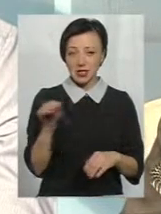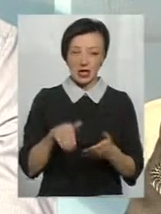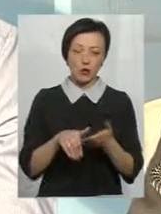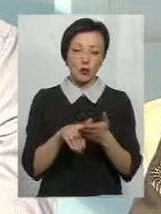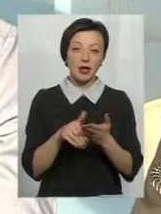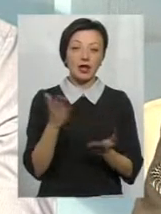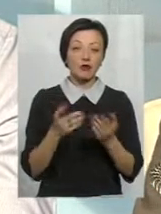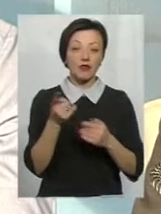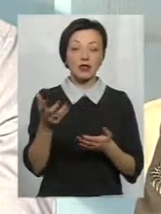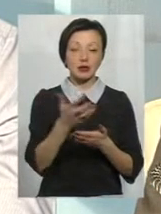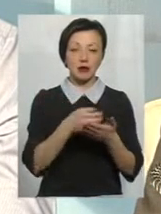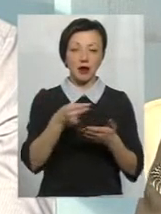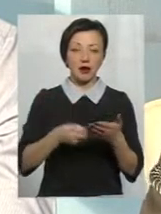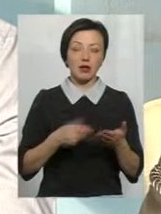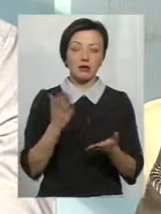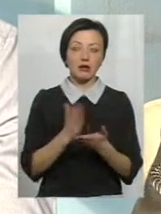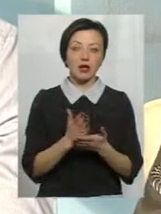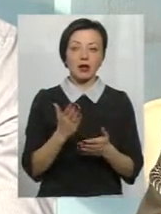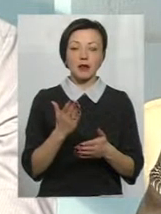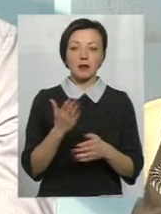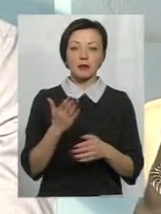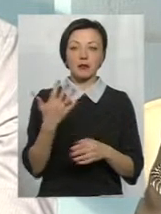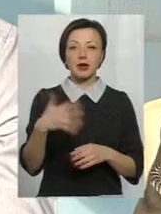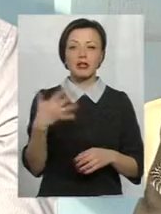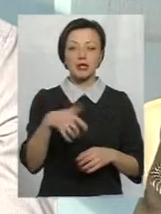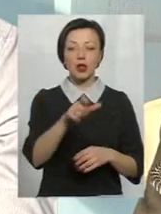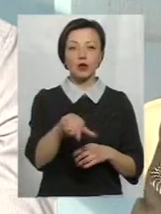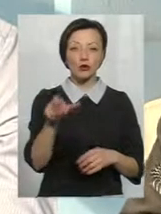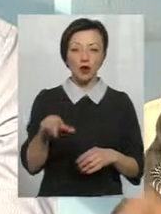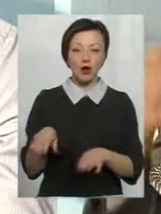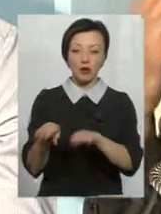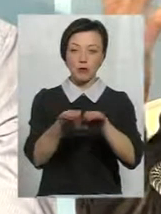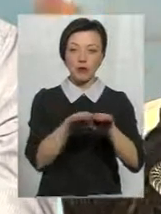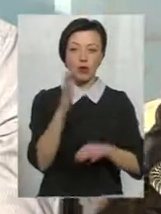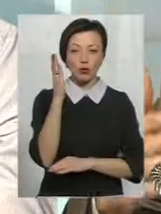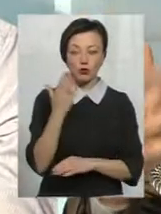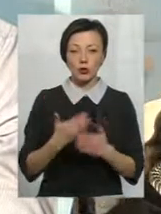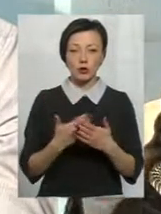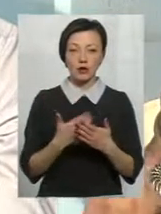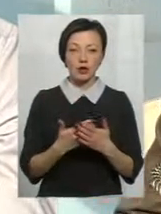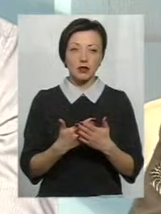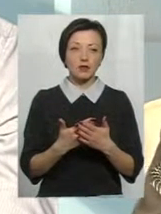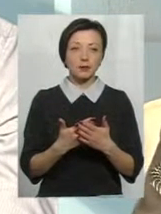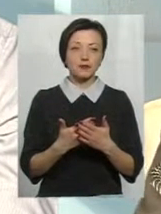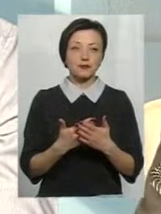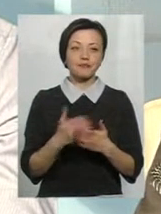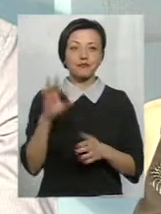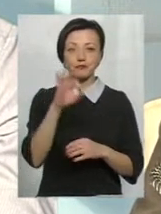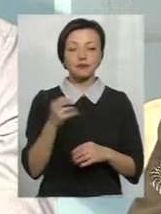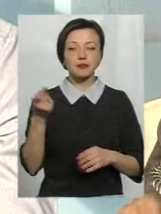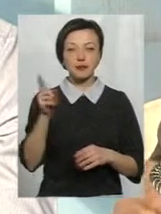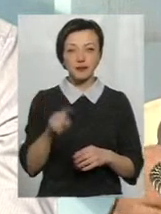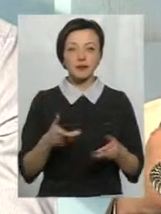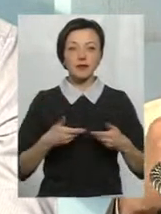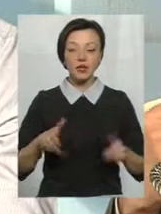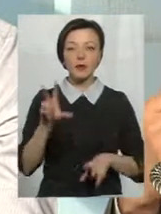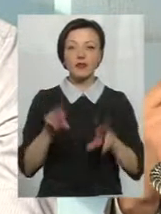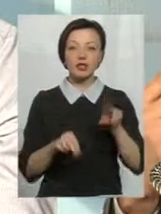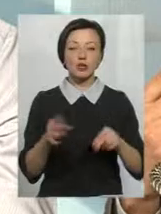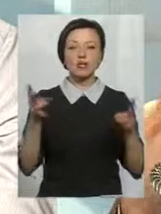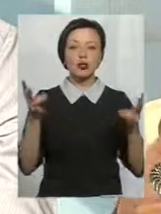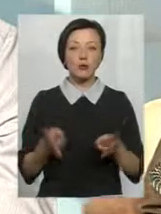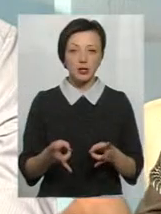якщо ви назбираєте там півсотні людей, які одноголосно проголосують там, або там більшістю про те, що ми вважаємо за